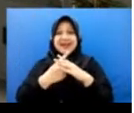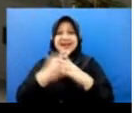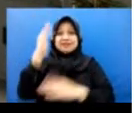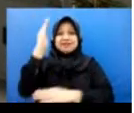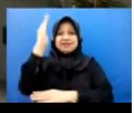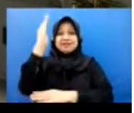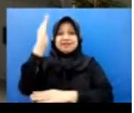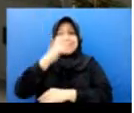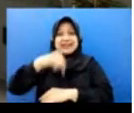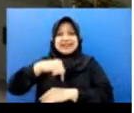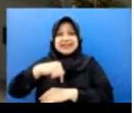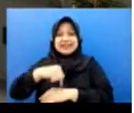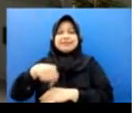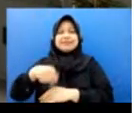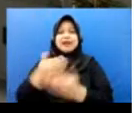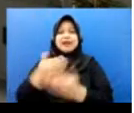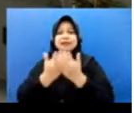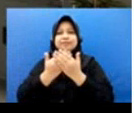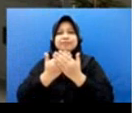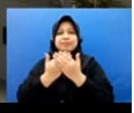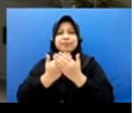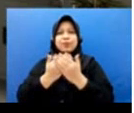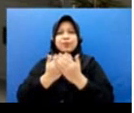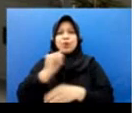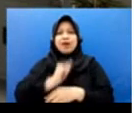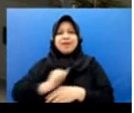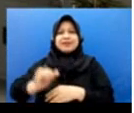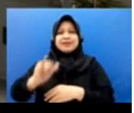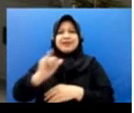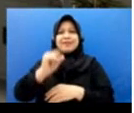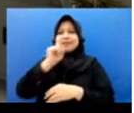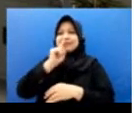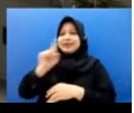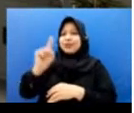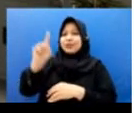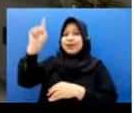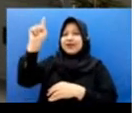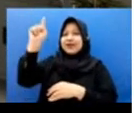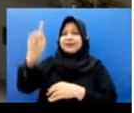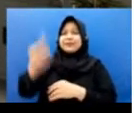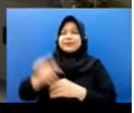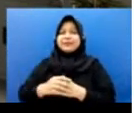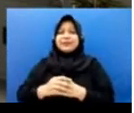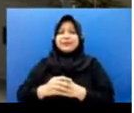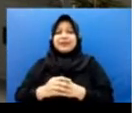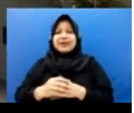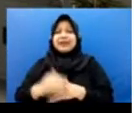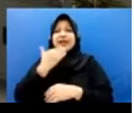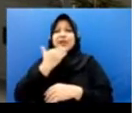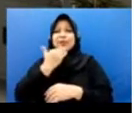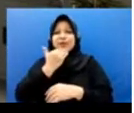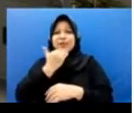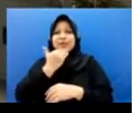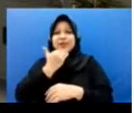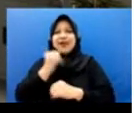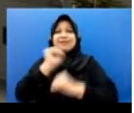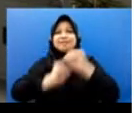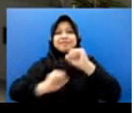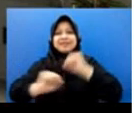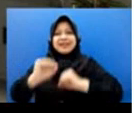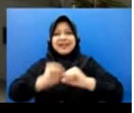sejenak untuk berdoa kepada Tuhan Yang Maha Esa, sehingga apa yang kita lakukan dapat menjadi berkah dan